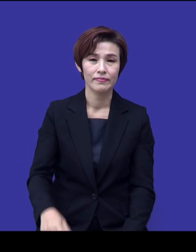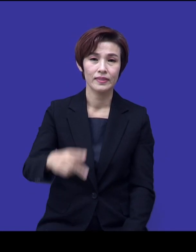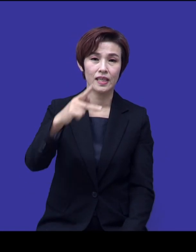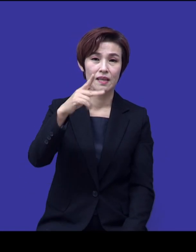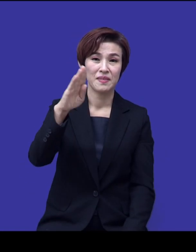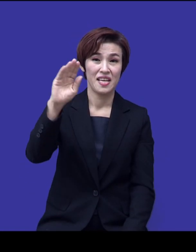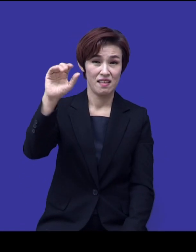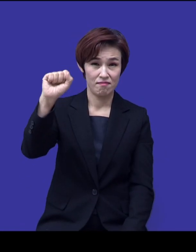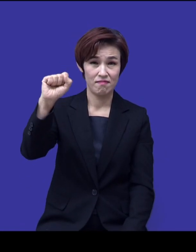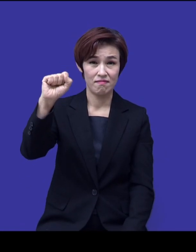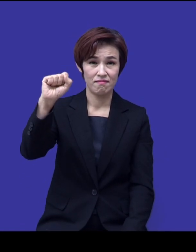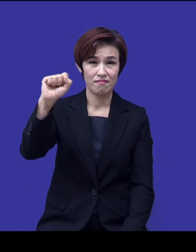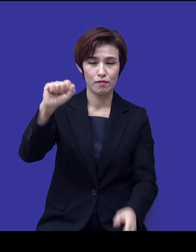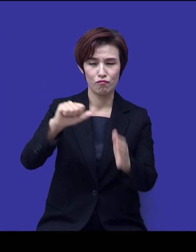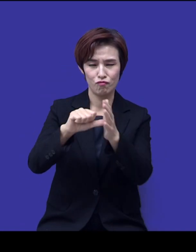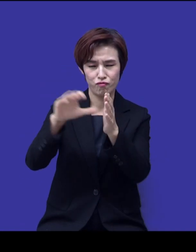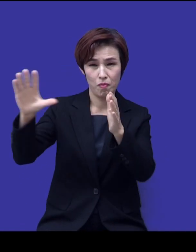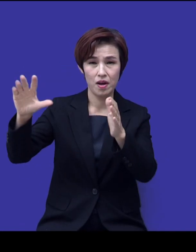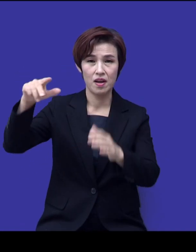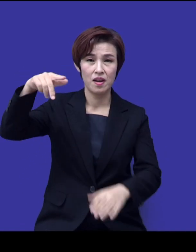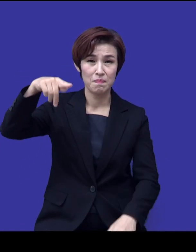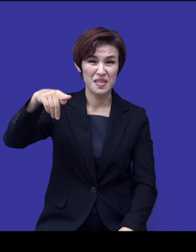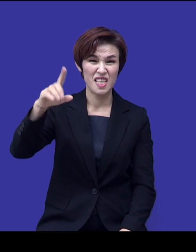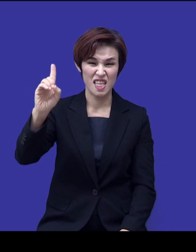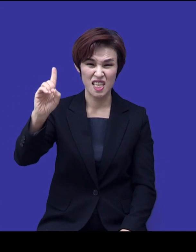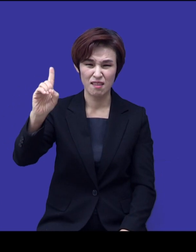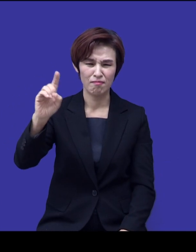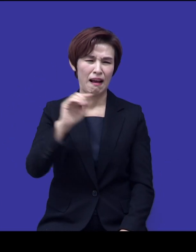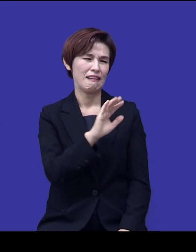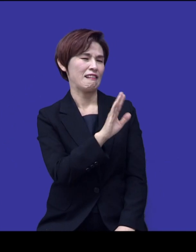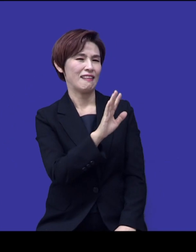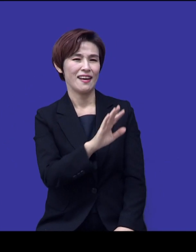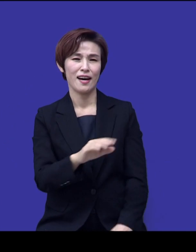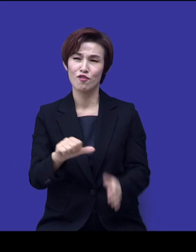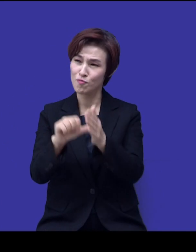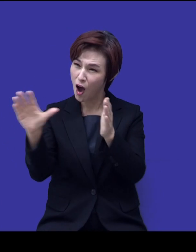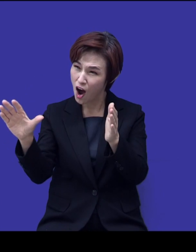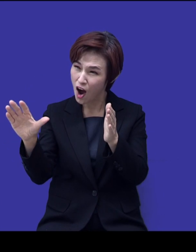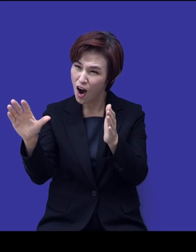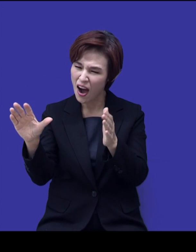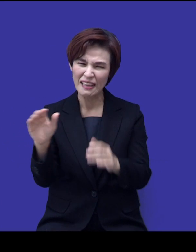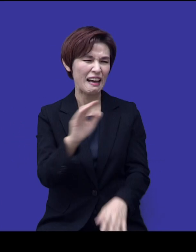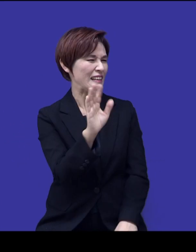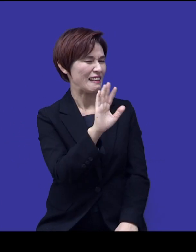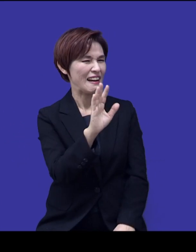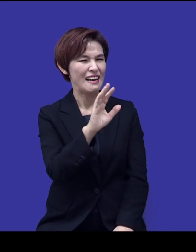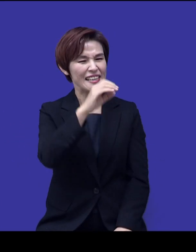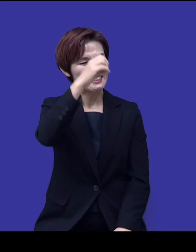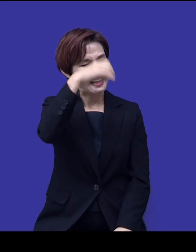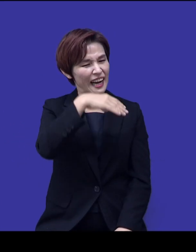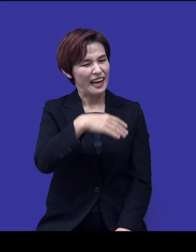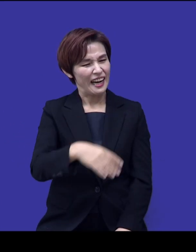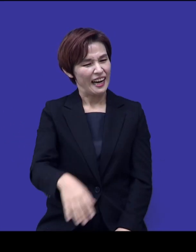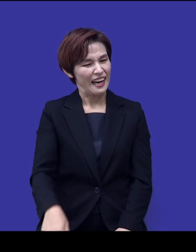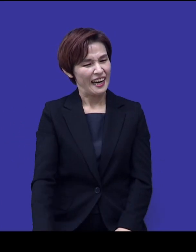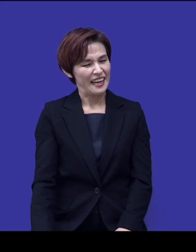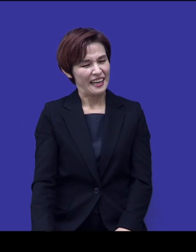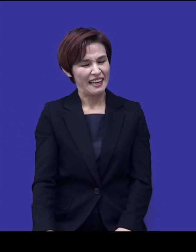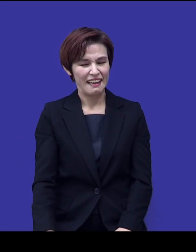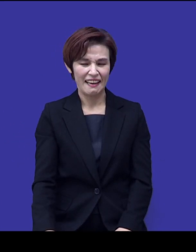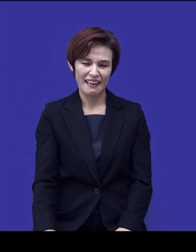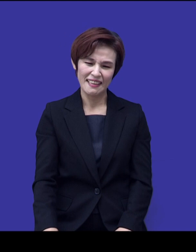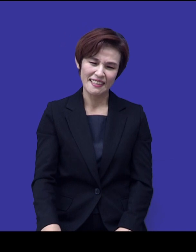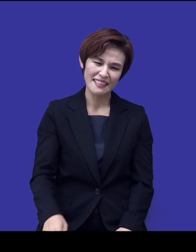KBS에서 굉장히 명 PD 또 명 PD 아닙니다. 유명 PD. 유명도 아니고 그냥 그렇게 잘